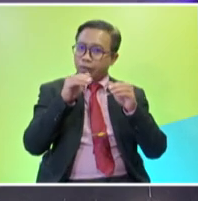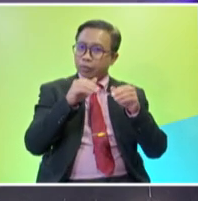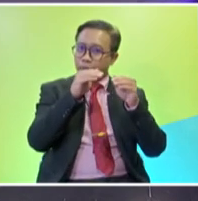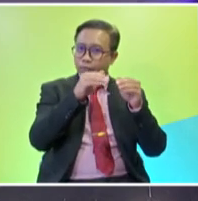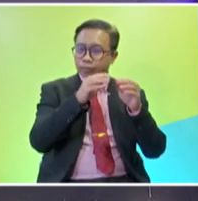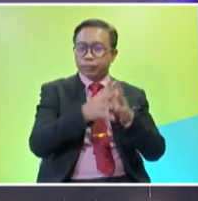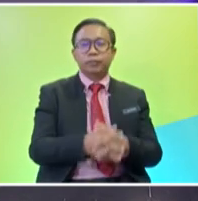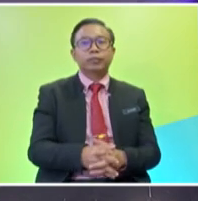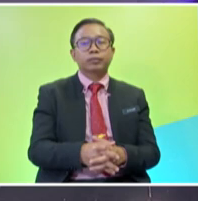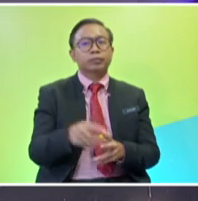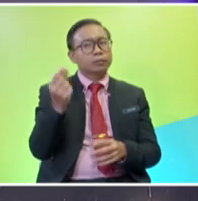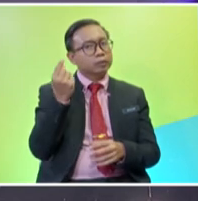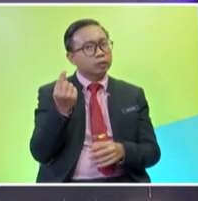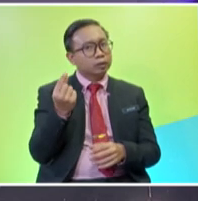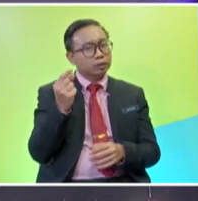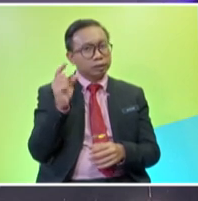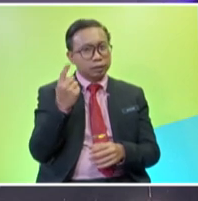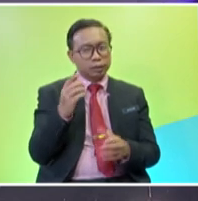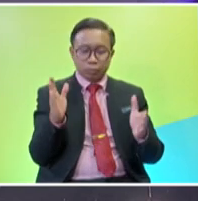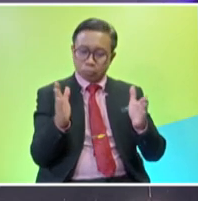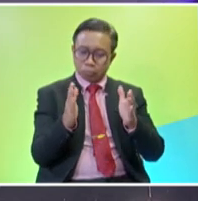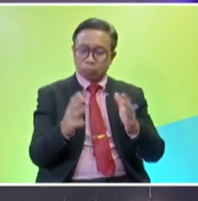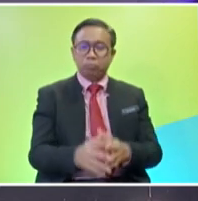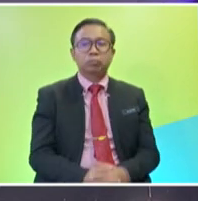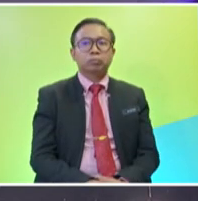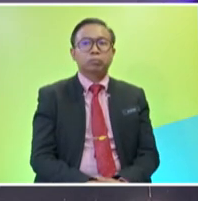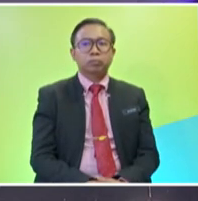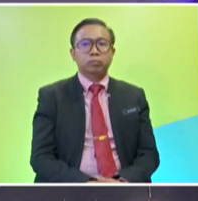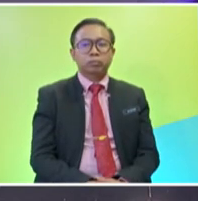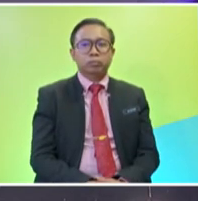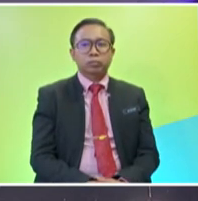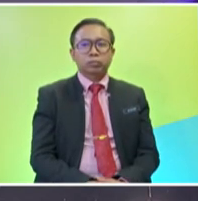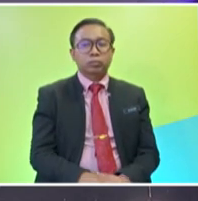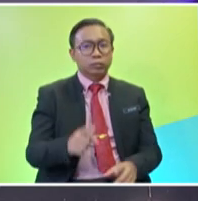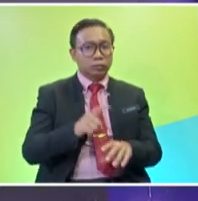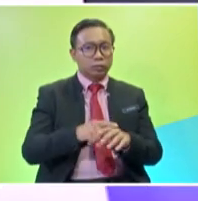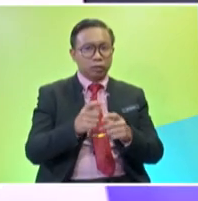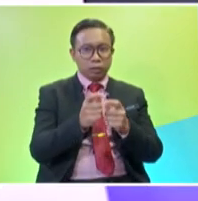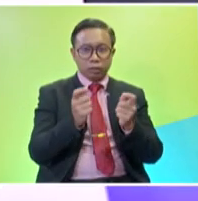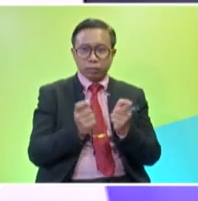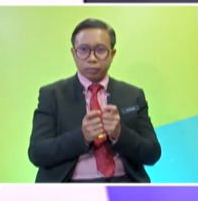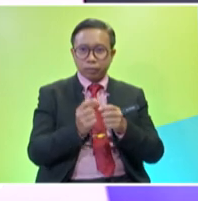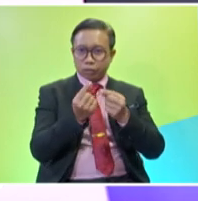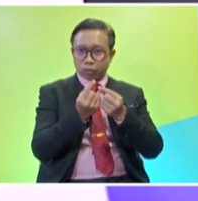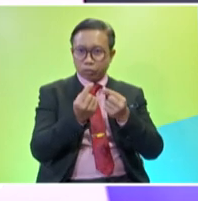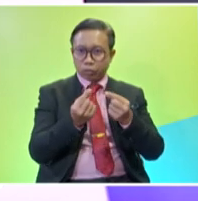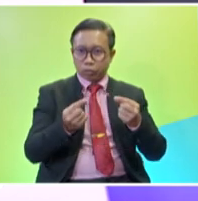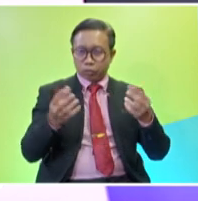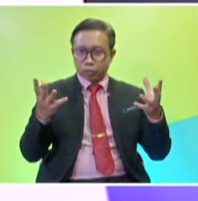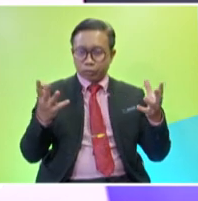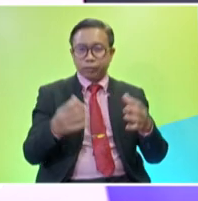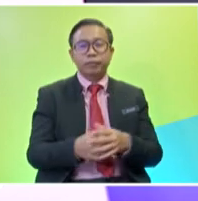Oke sebenarnya kecil aja sendiri hewannya kecil musafinasi kecil kebanyakan di kawasan gurun jadi dia banyak tinggal di kawasan